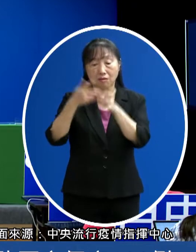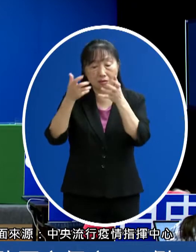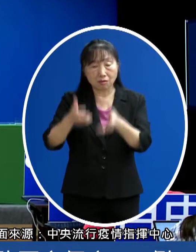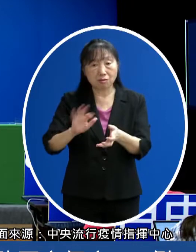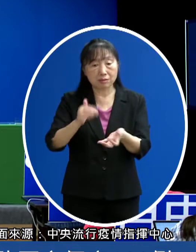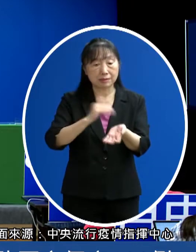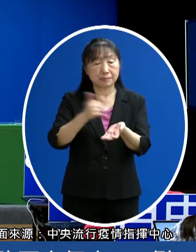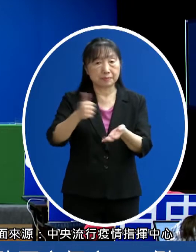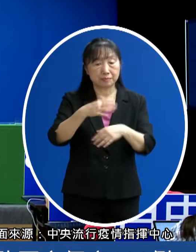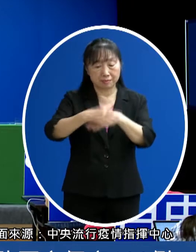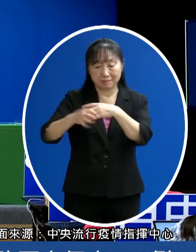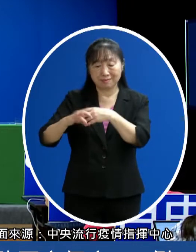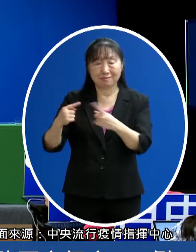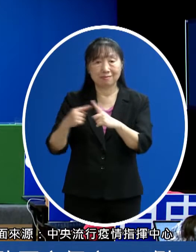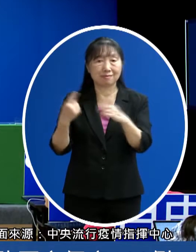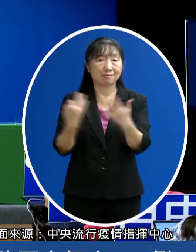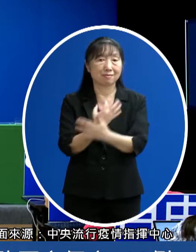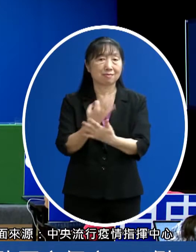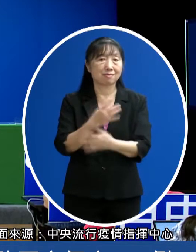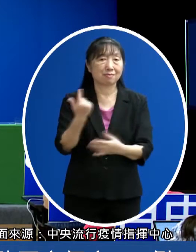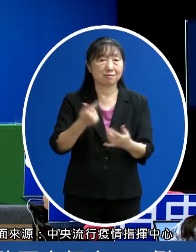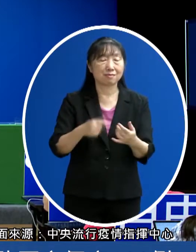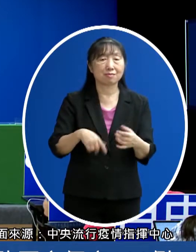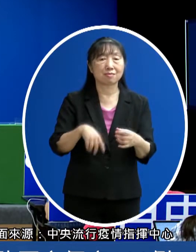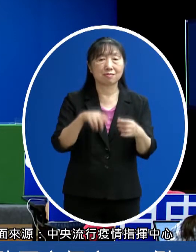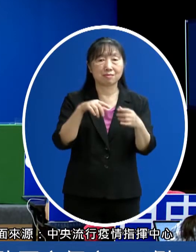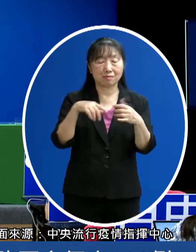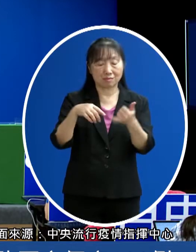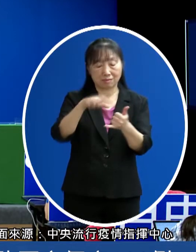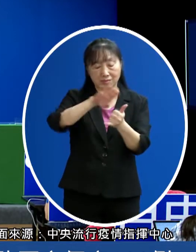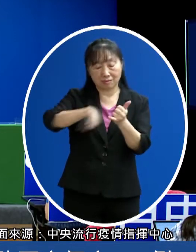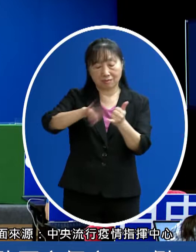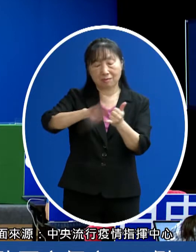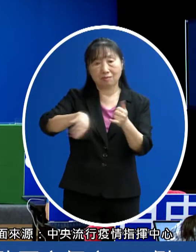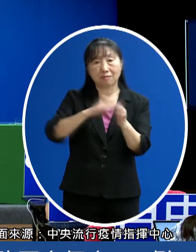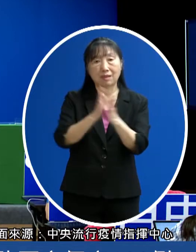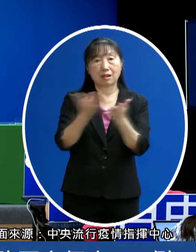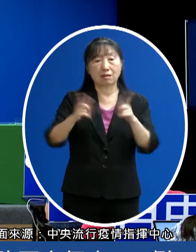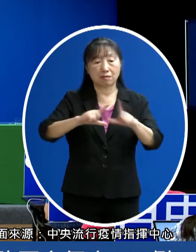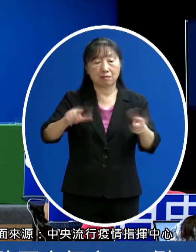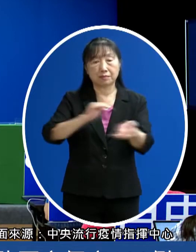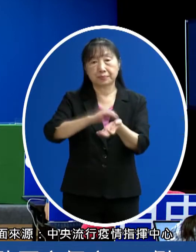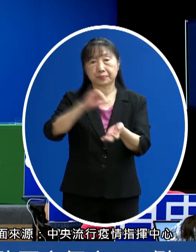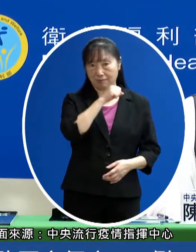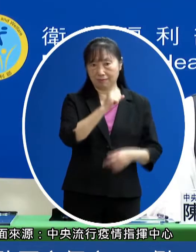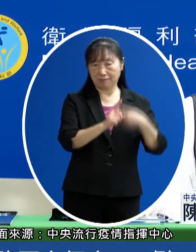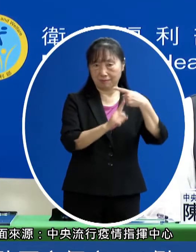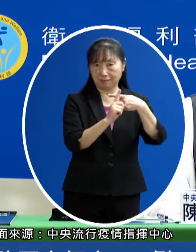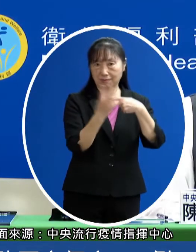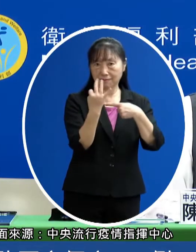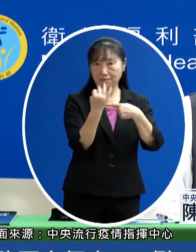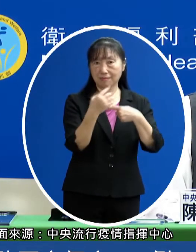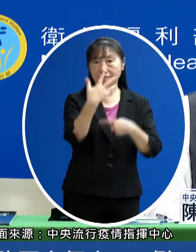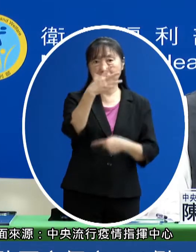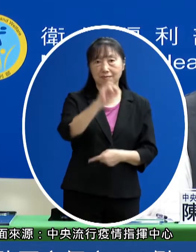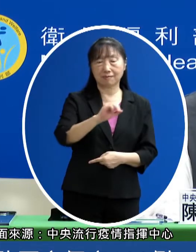例，境外移入46例，死亡个案122例。带您来看疫情指挥中心的稍早画面， 确诊